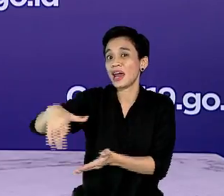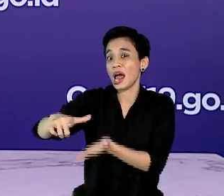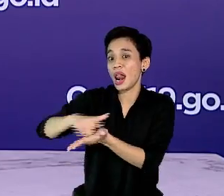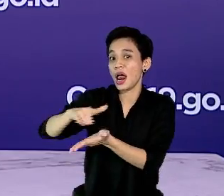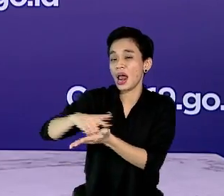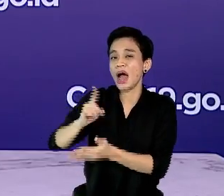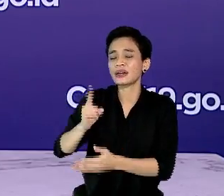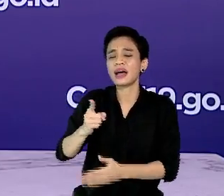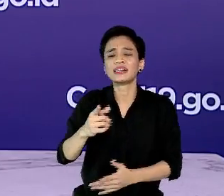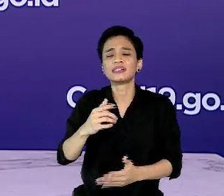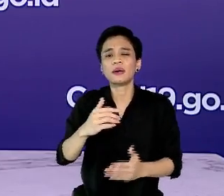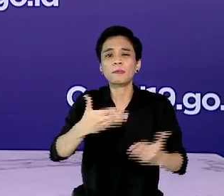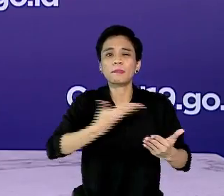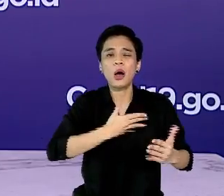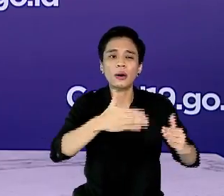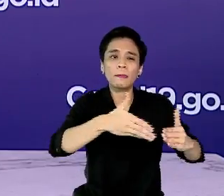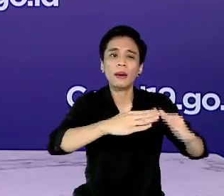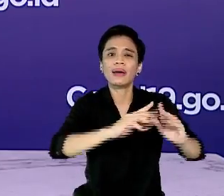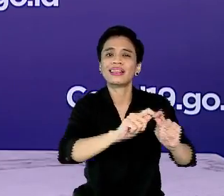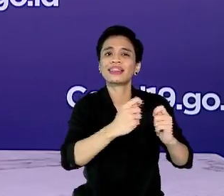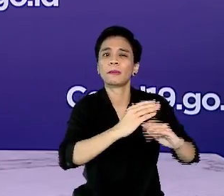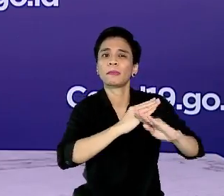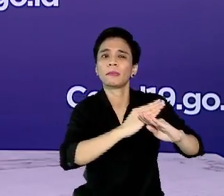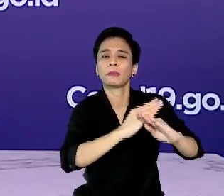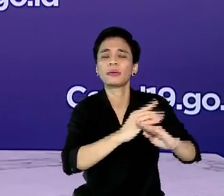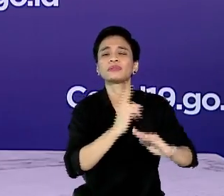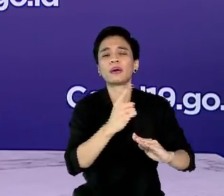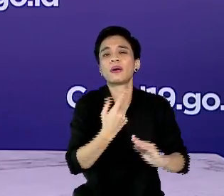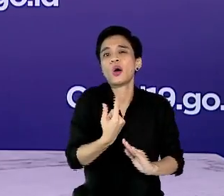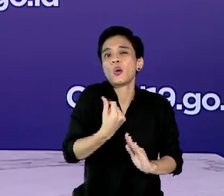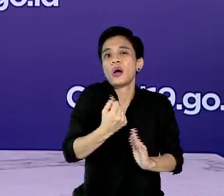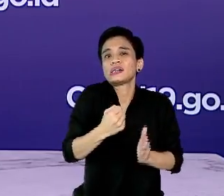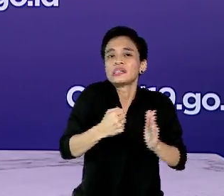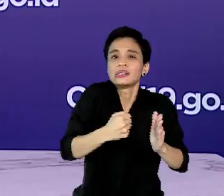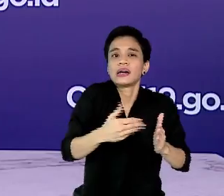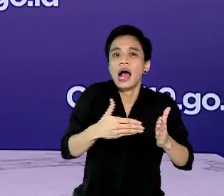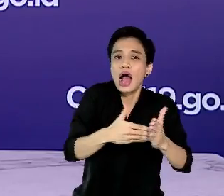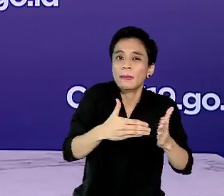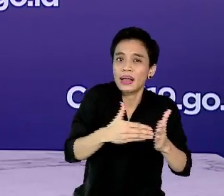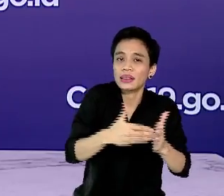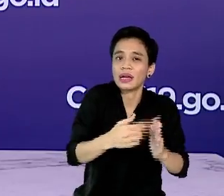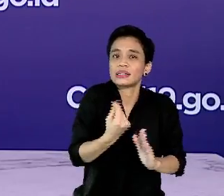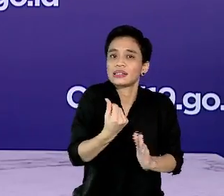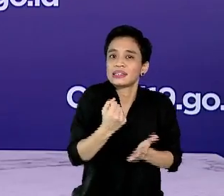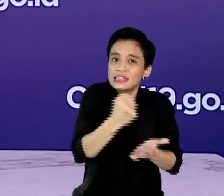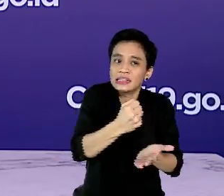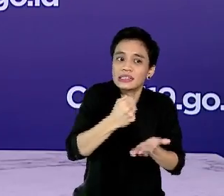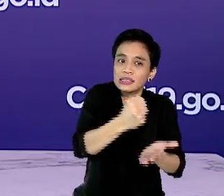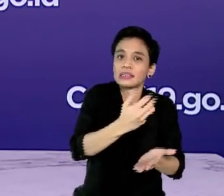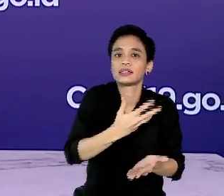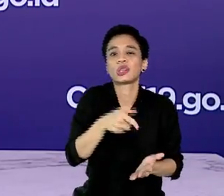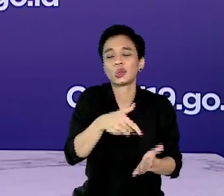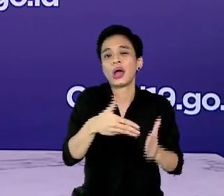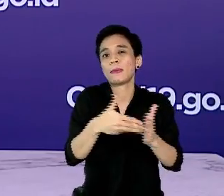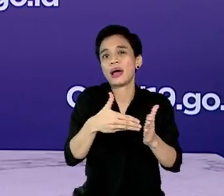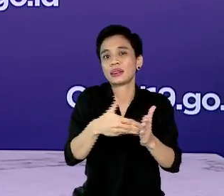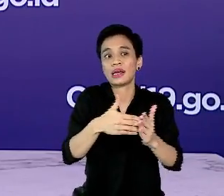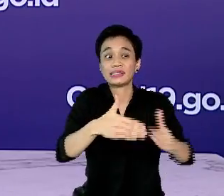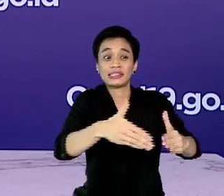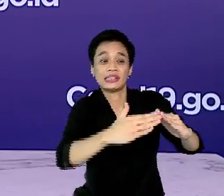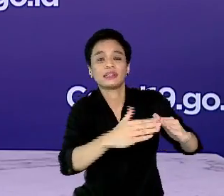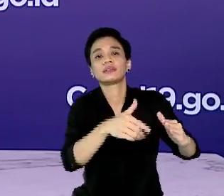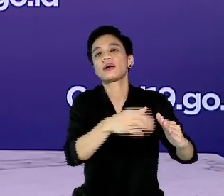bahwa terdapat hambatan terkait distribusi anggaran untuk membentuk posko serta operasionalisasinya.